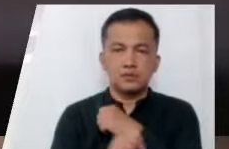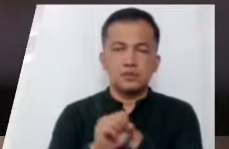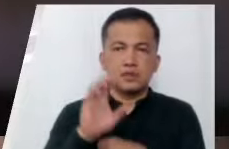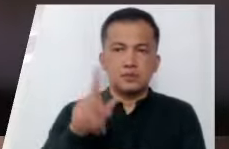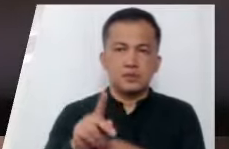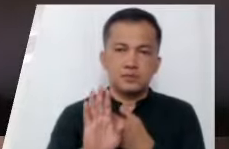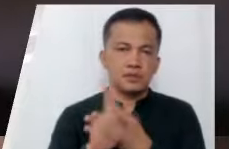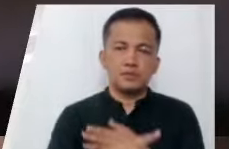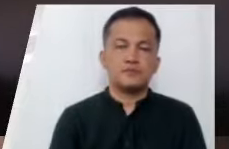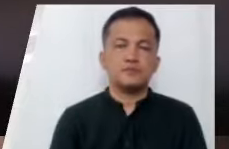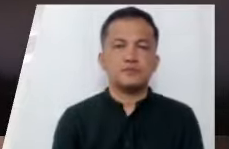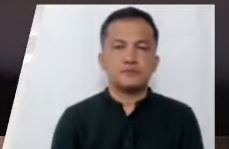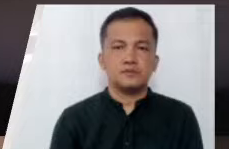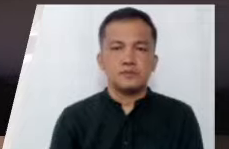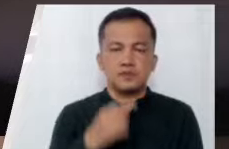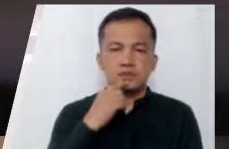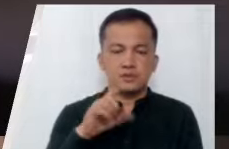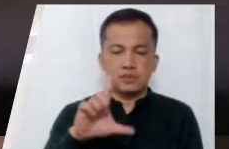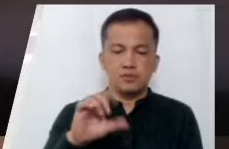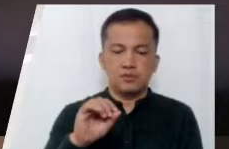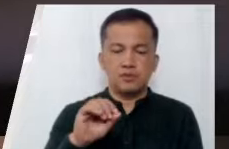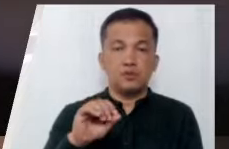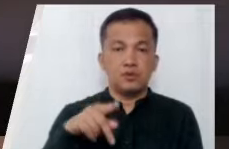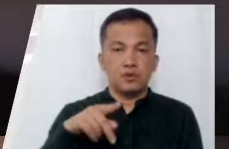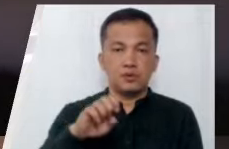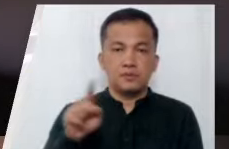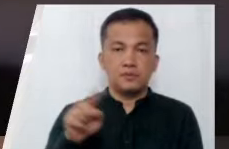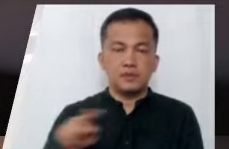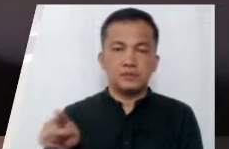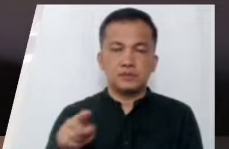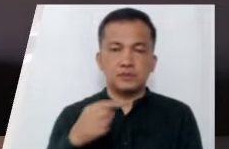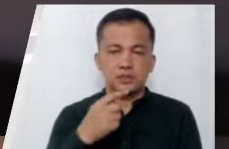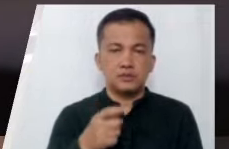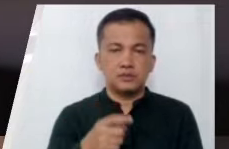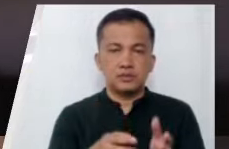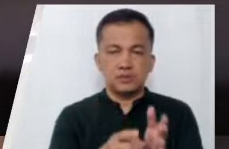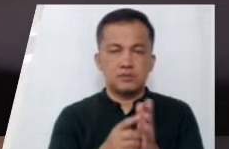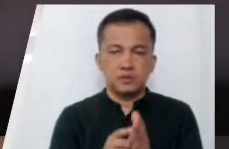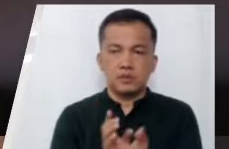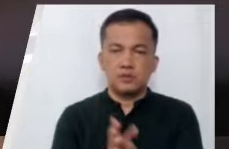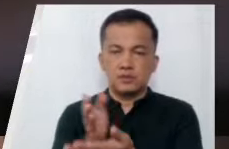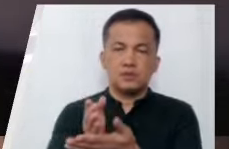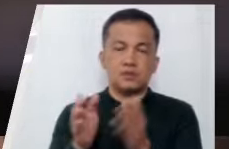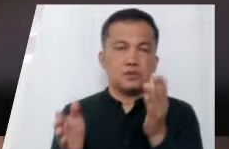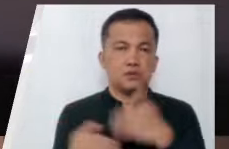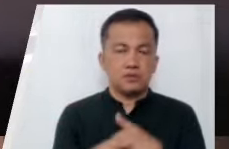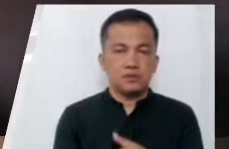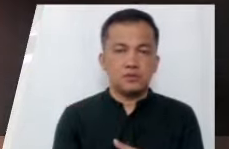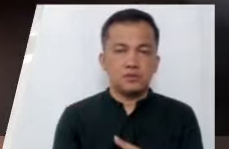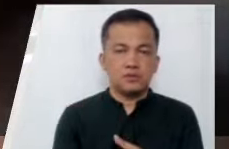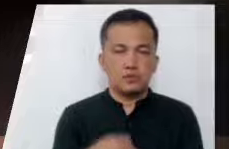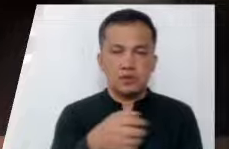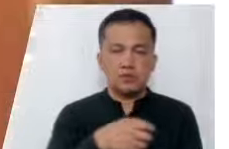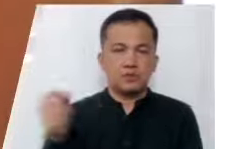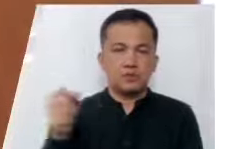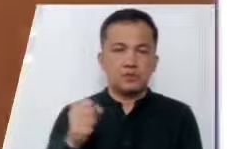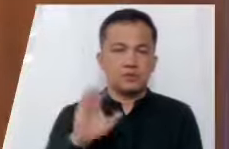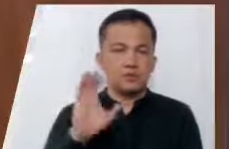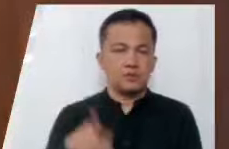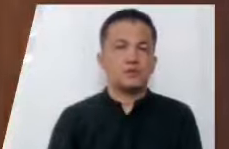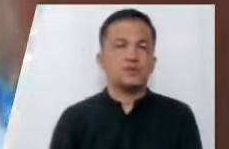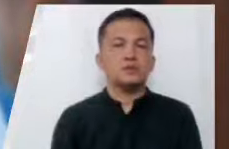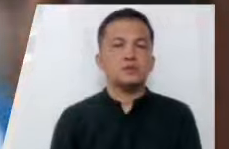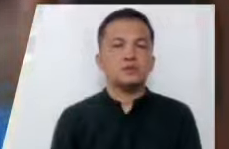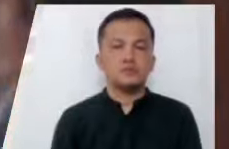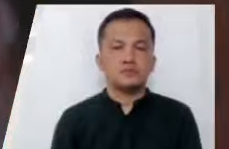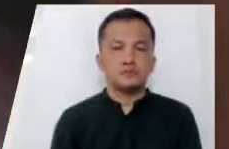Ang sabi ni Lopez sa kanyang online briefing, dinemand raw ng mga nagpunta sa kanyang kwarto na makuha ang kanyang cellphone. Sa